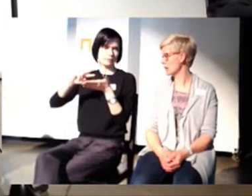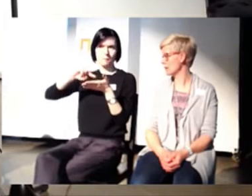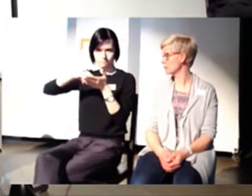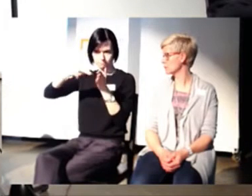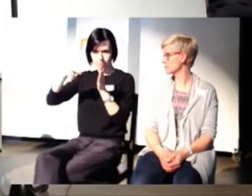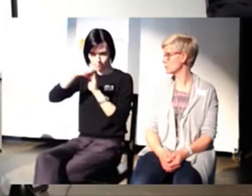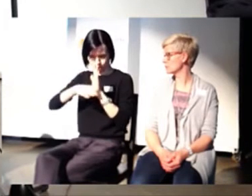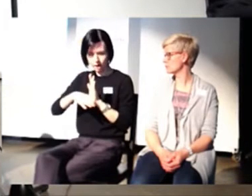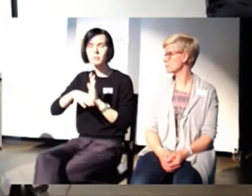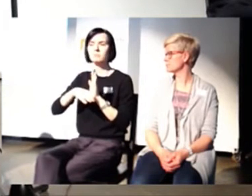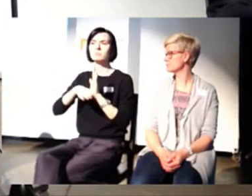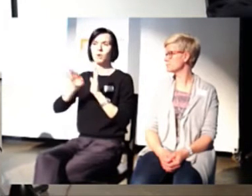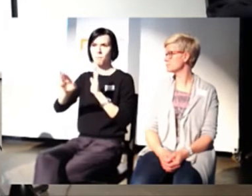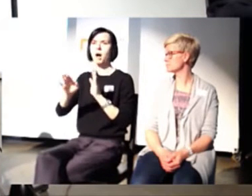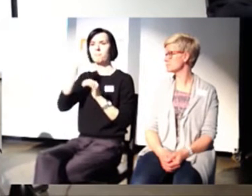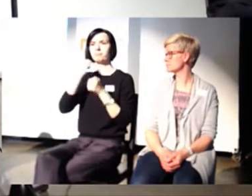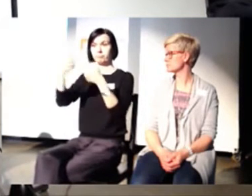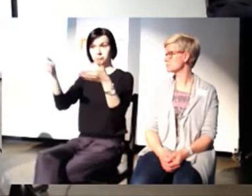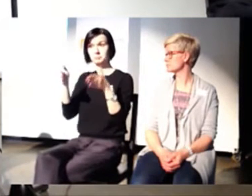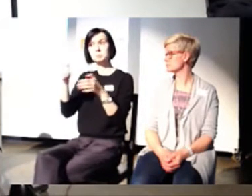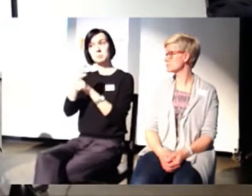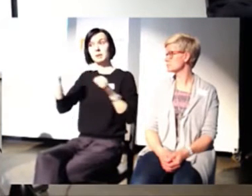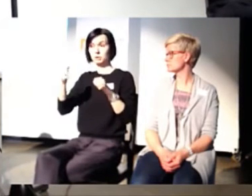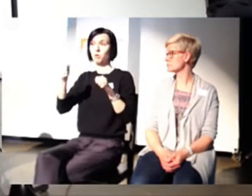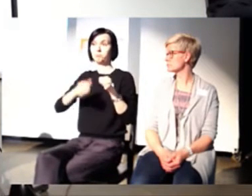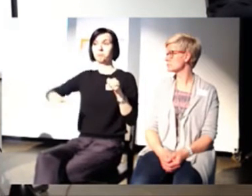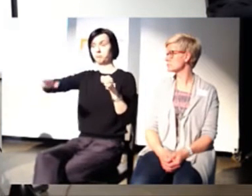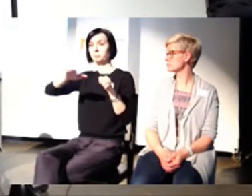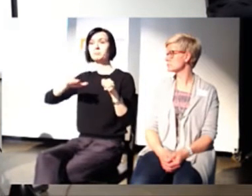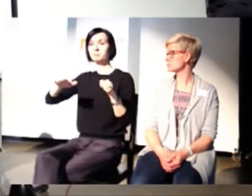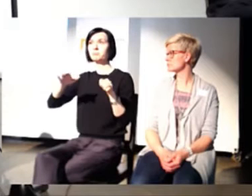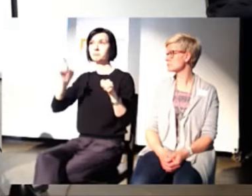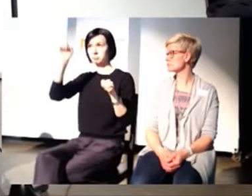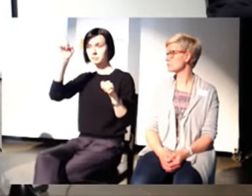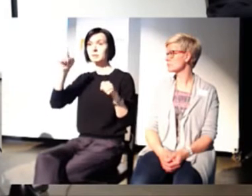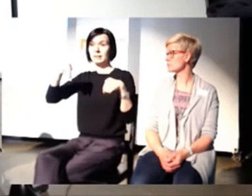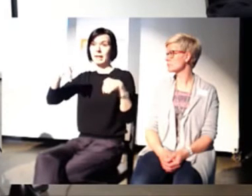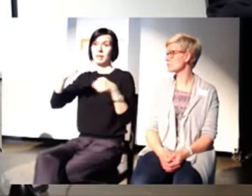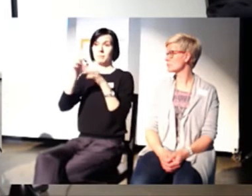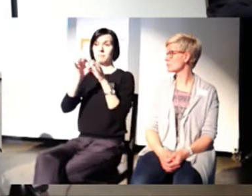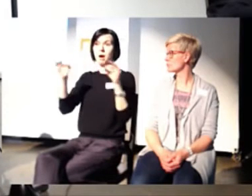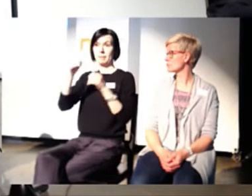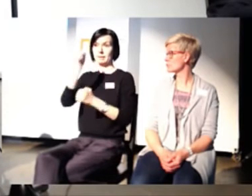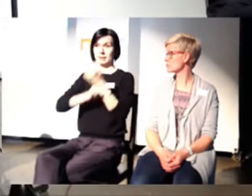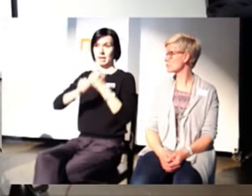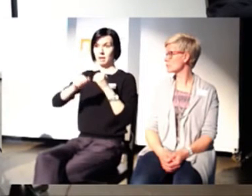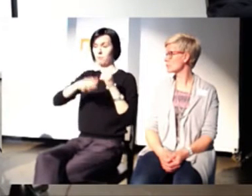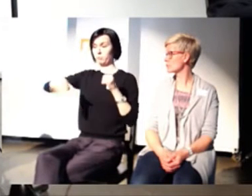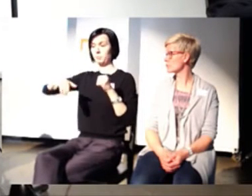lyhenne siitä, mutta on iso kuitenkin residenssitoimija Suomessa. Ja täällä on 3 tää kaapelitehtaalla, niitä on tuolla